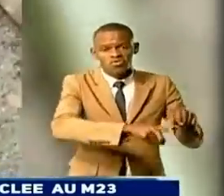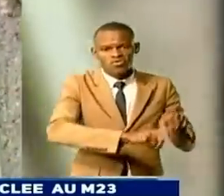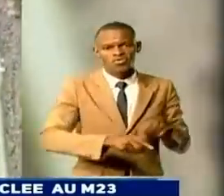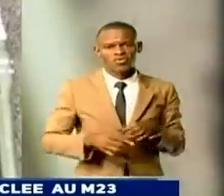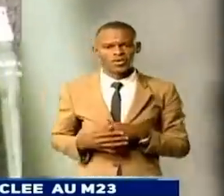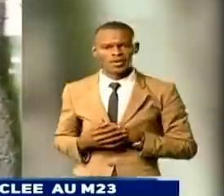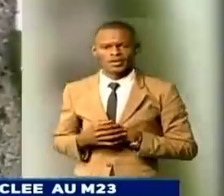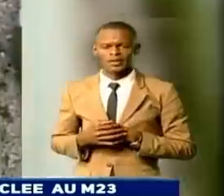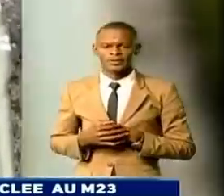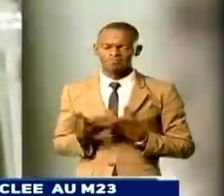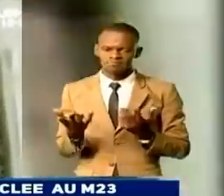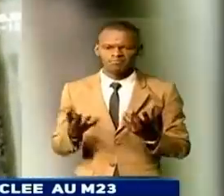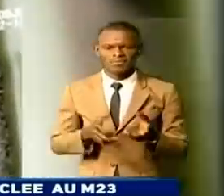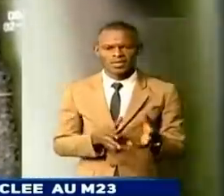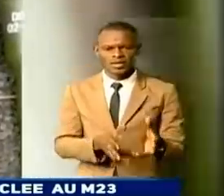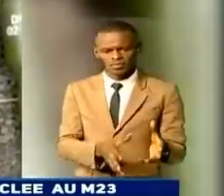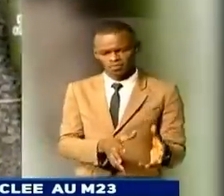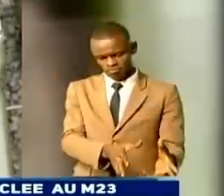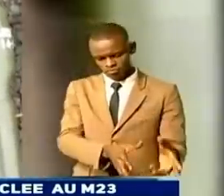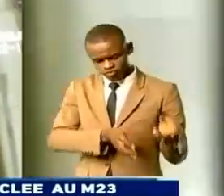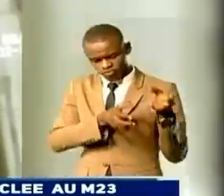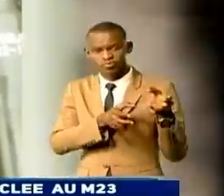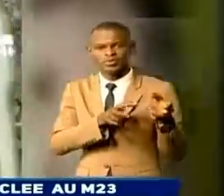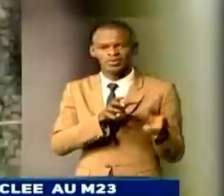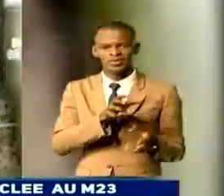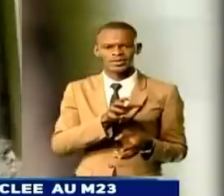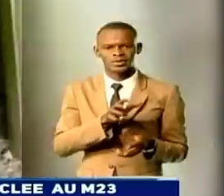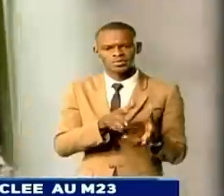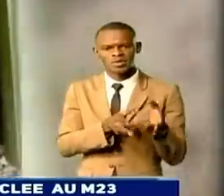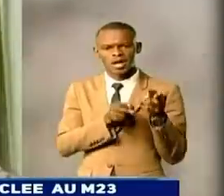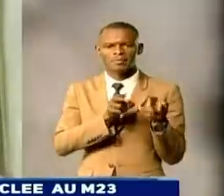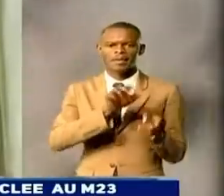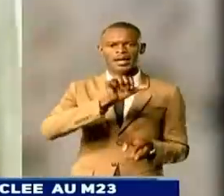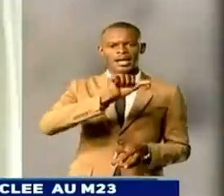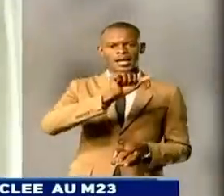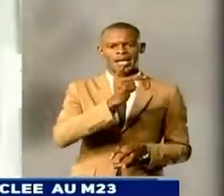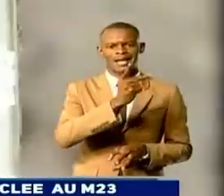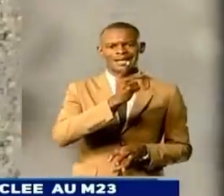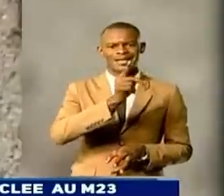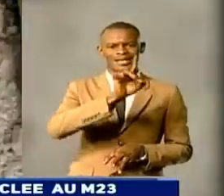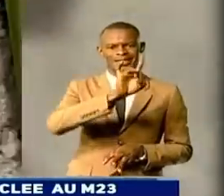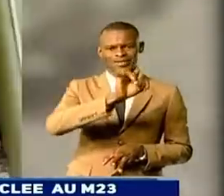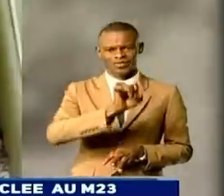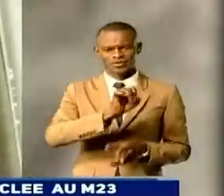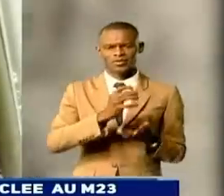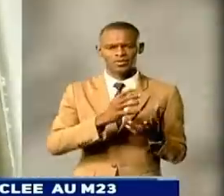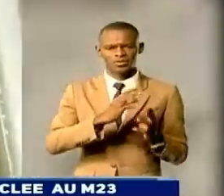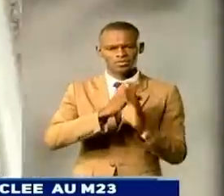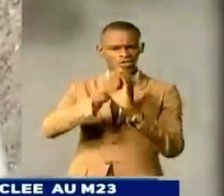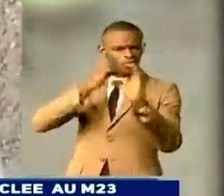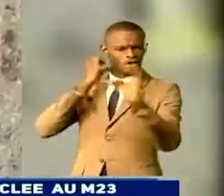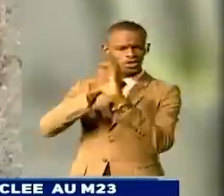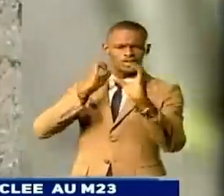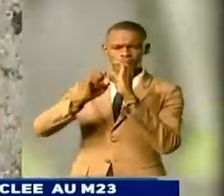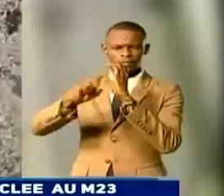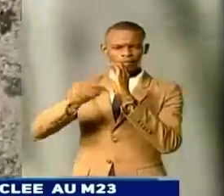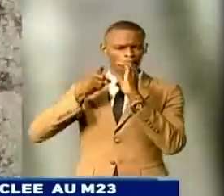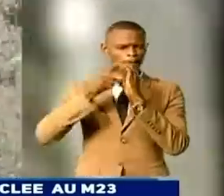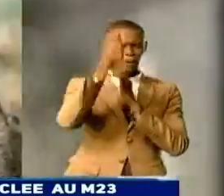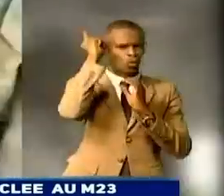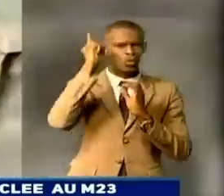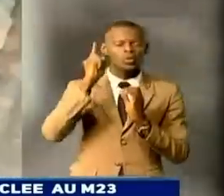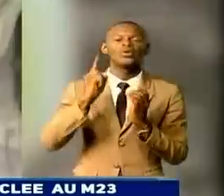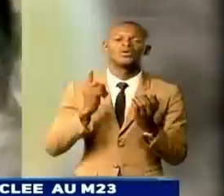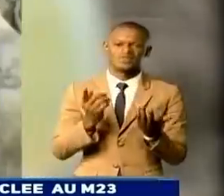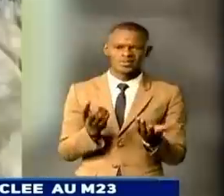d'un mortier de 60 mm, d'une arme AK-81, de 8 roquettes anti-tank, d'une chaîne de munitions